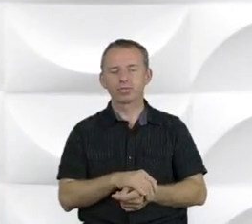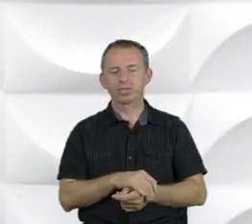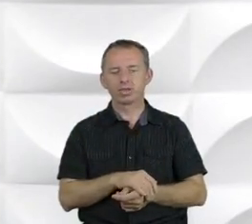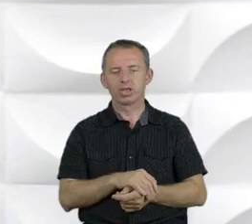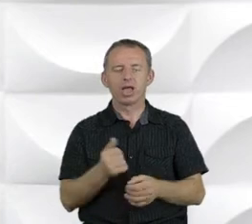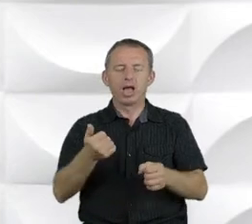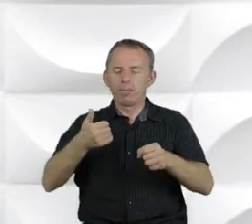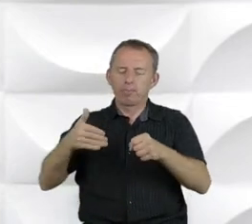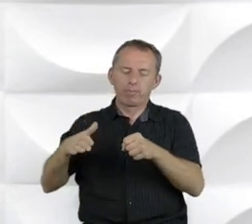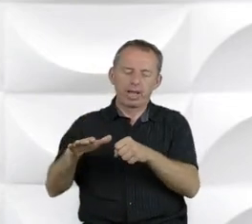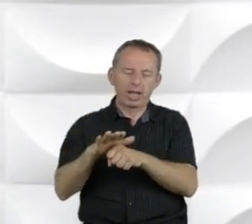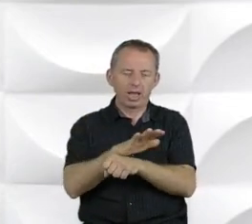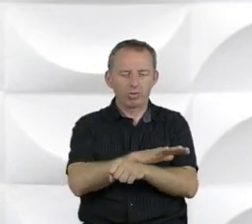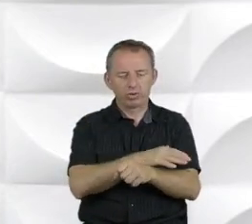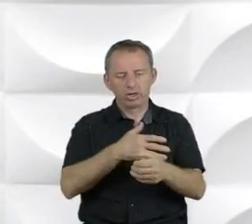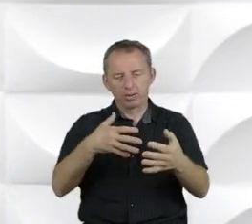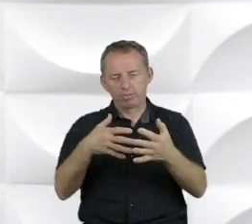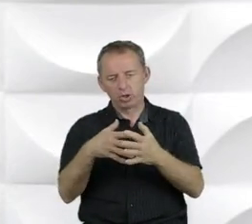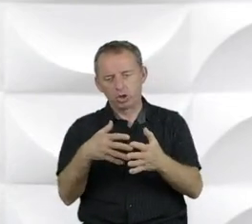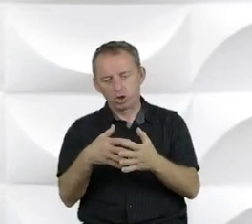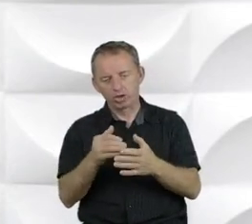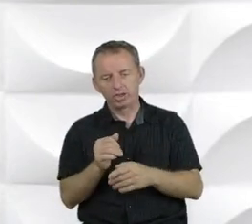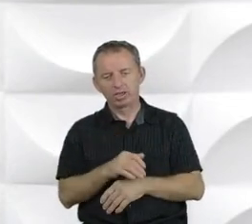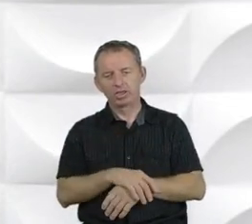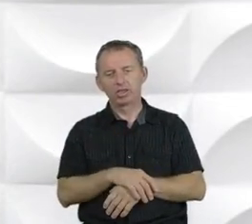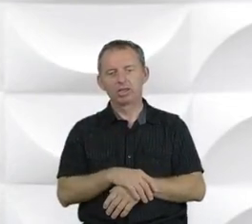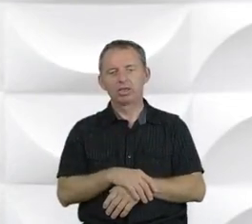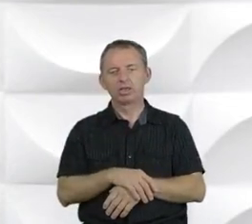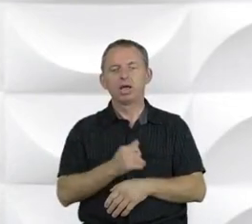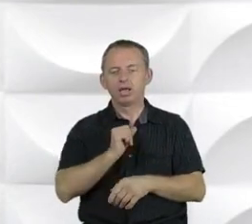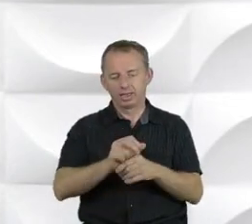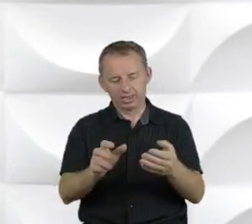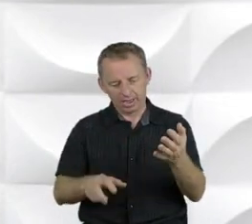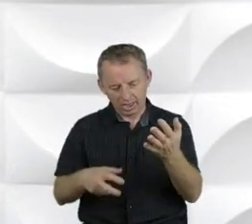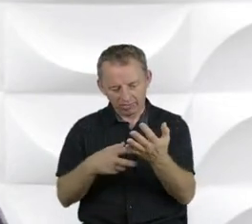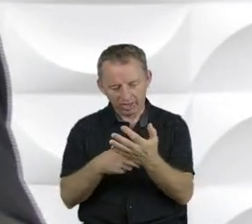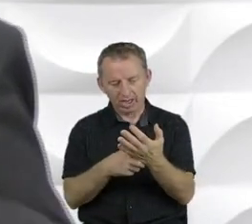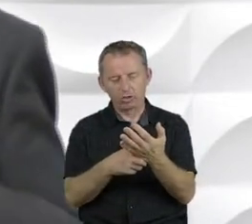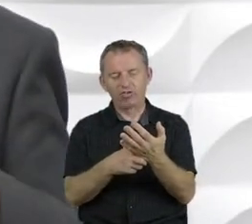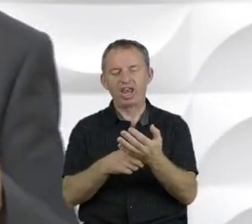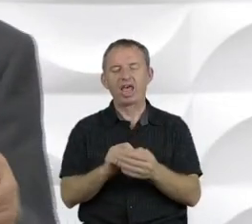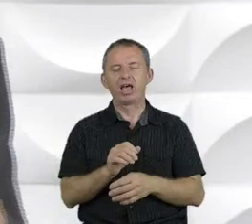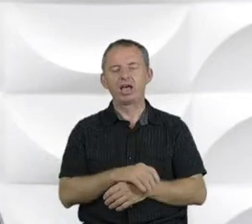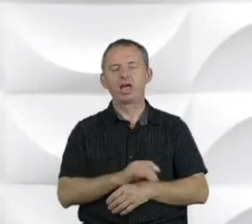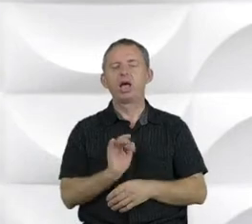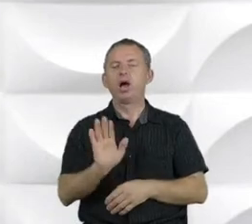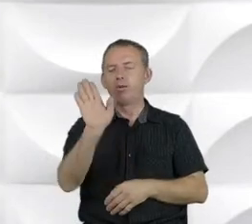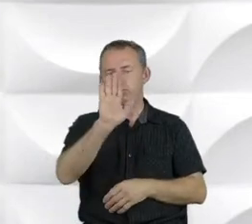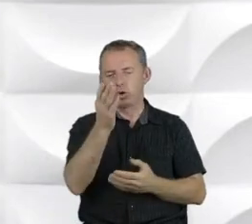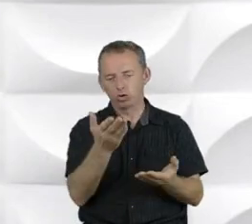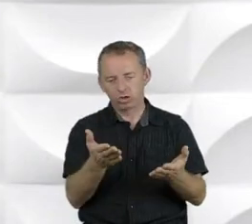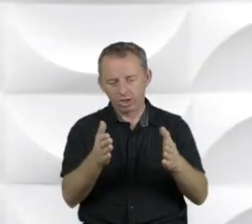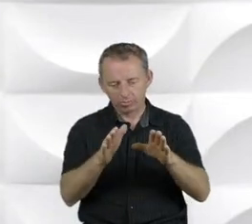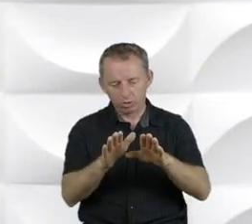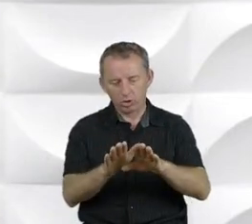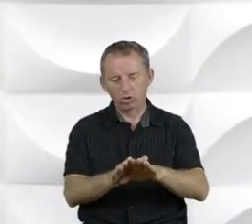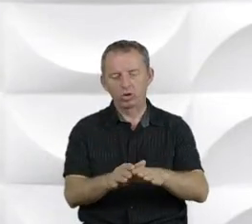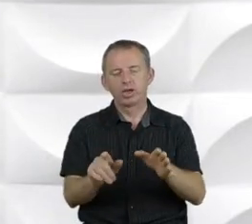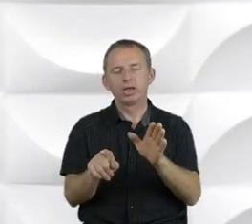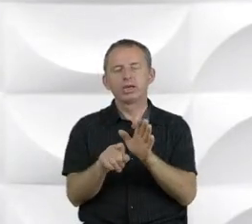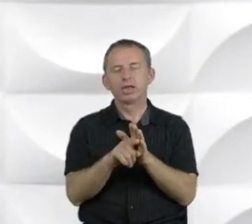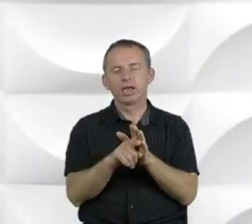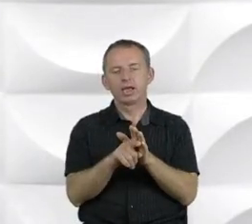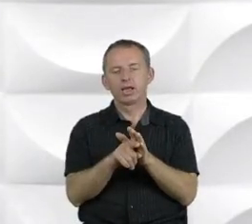pełne proroctw i jest zagwarantowane Boże błogosławieństwo dla